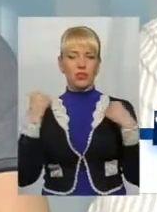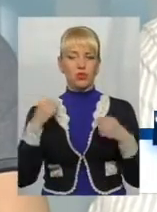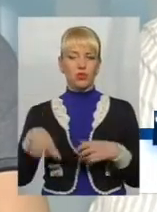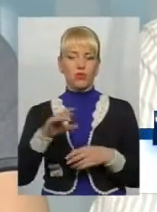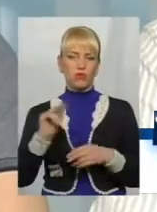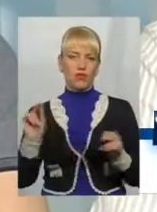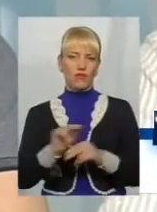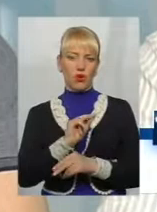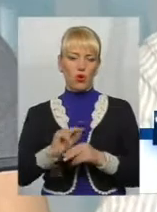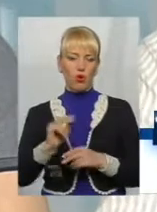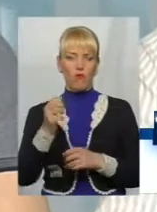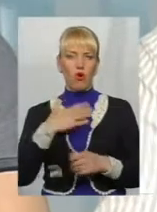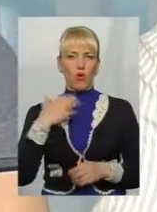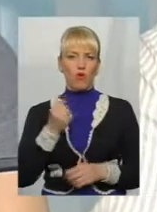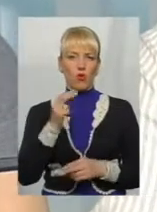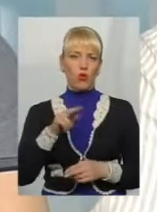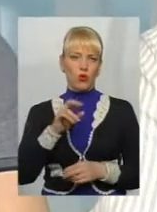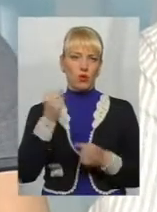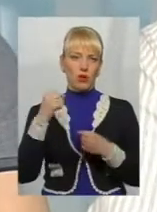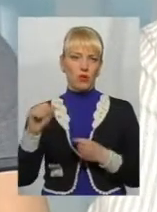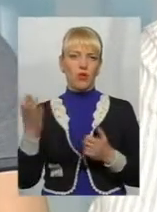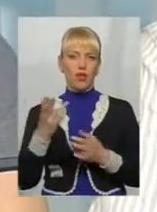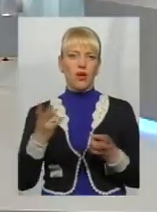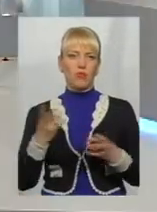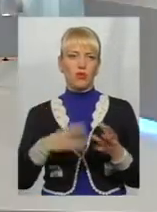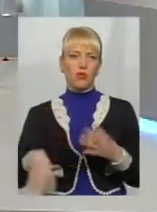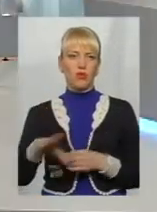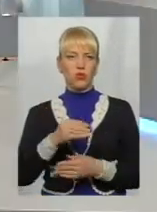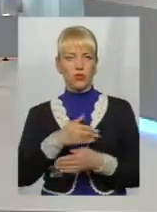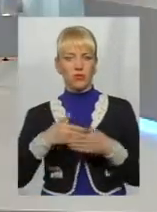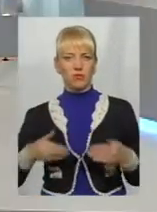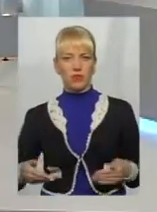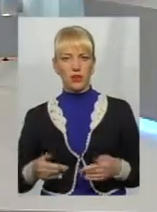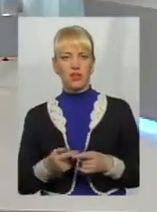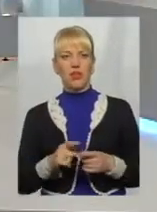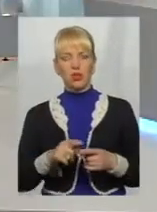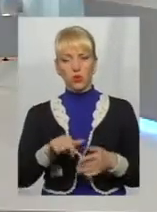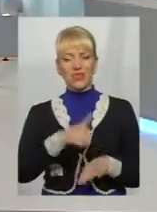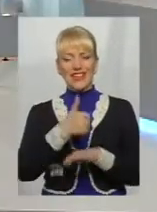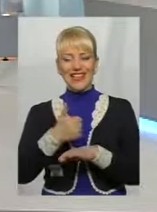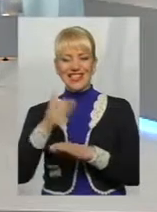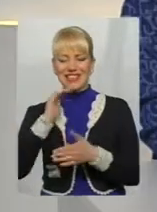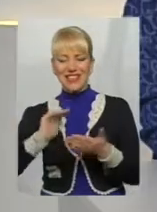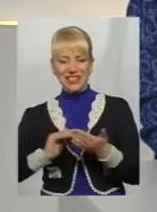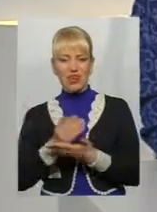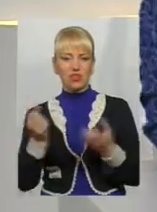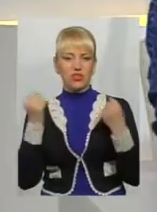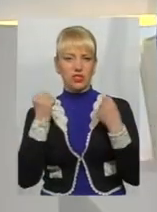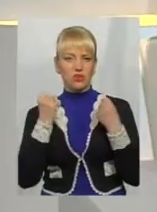виховує волю до перемоги, яка так нам всім сьогодні потрібна. Тобто лідерські якості спорт так гартує